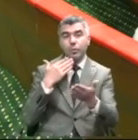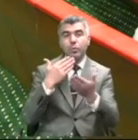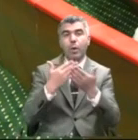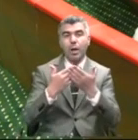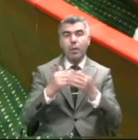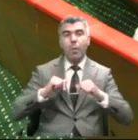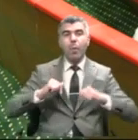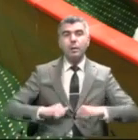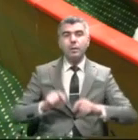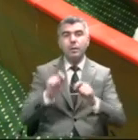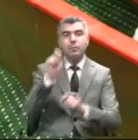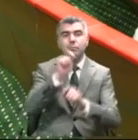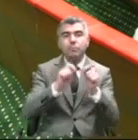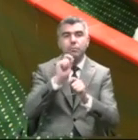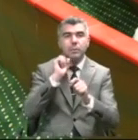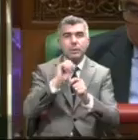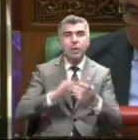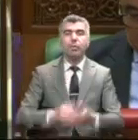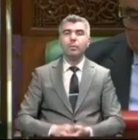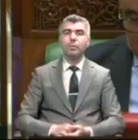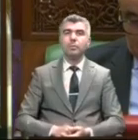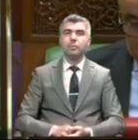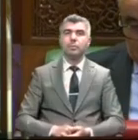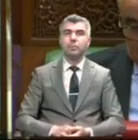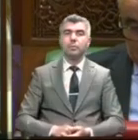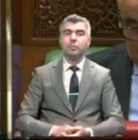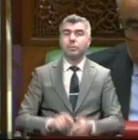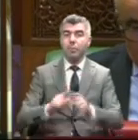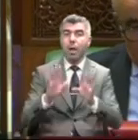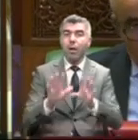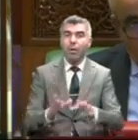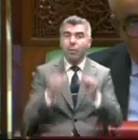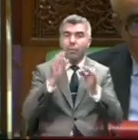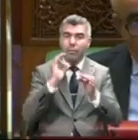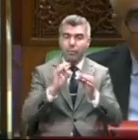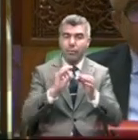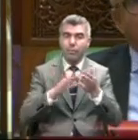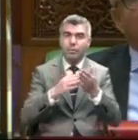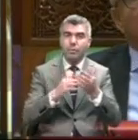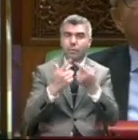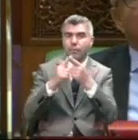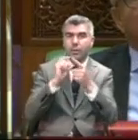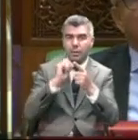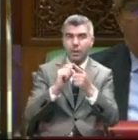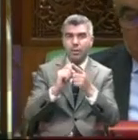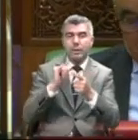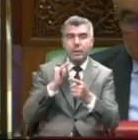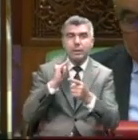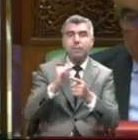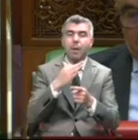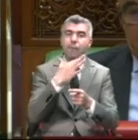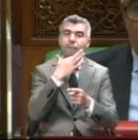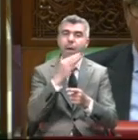المجهول المجهودات التي يقوم فيها في هذا المجال لقد انشات بلادنا البنيه التحتيه اللازمه التي من شانها تسهيل